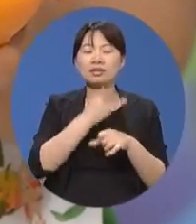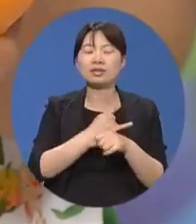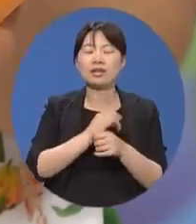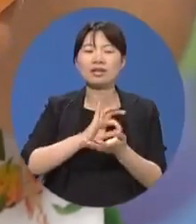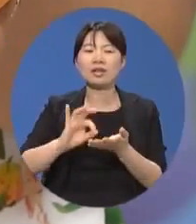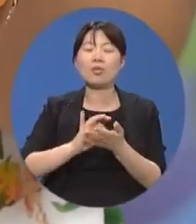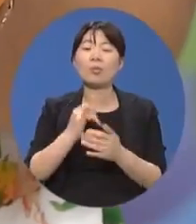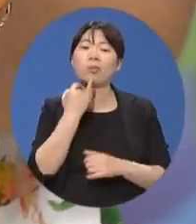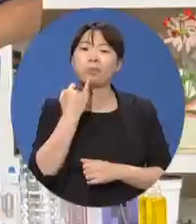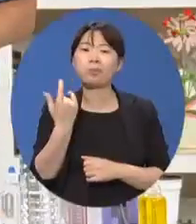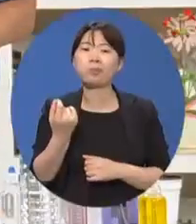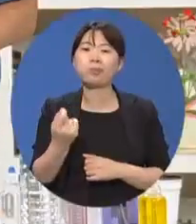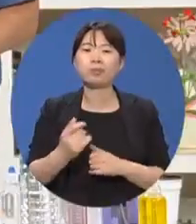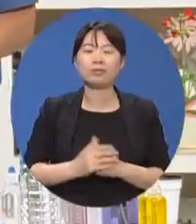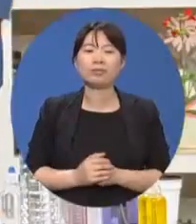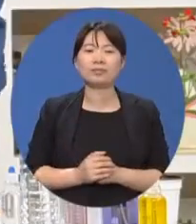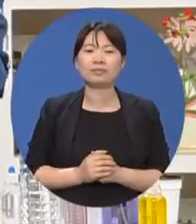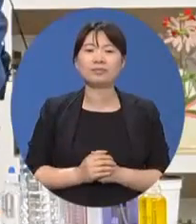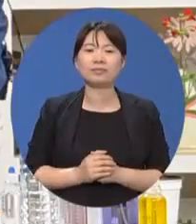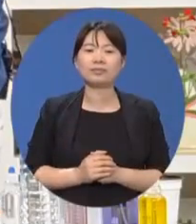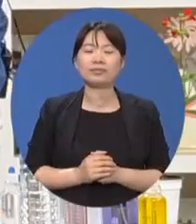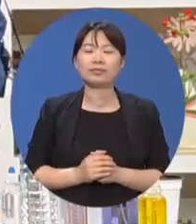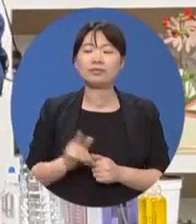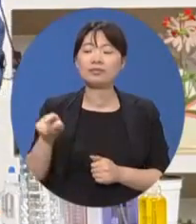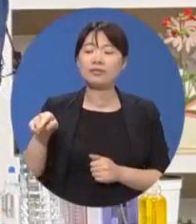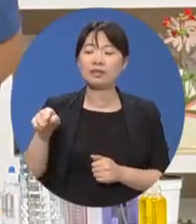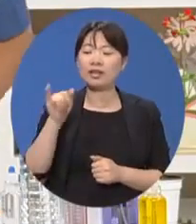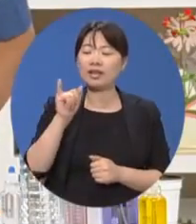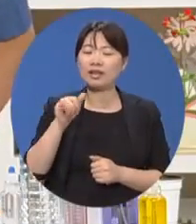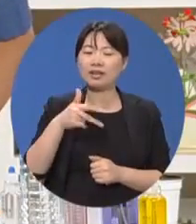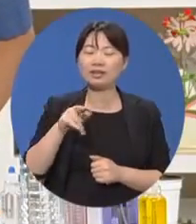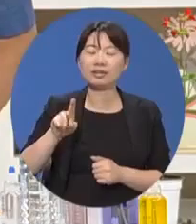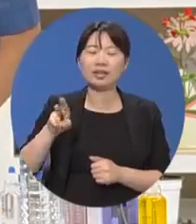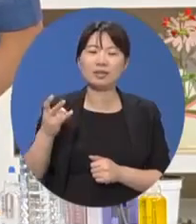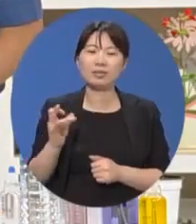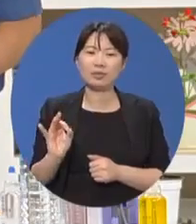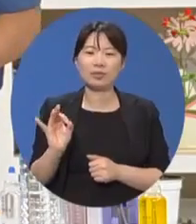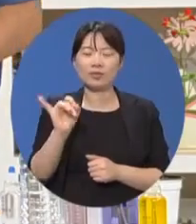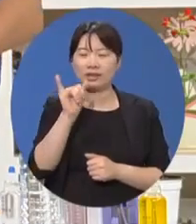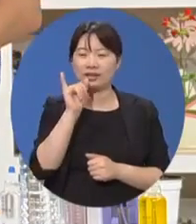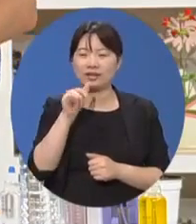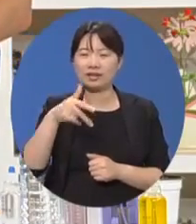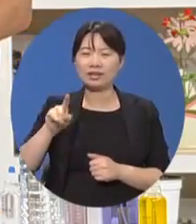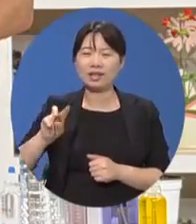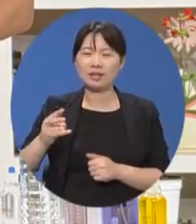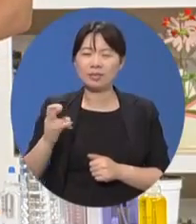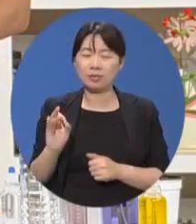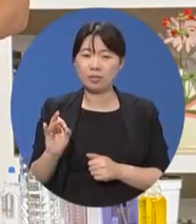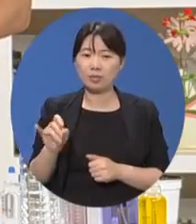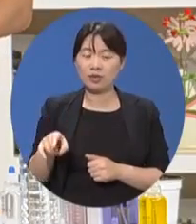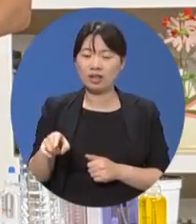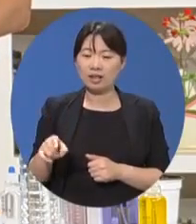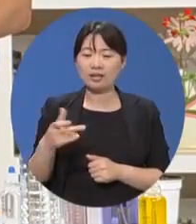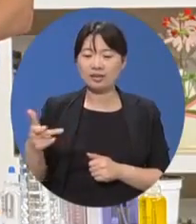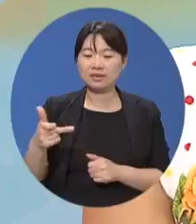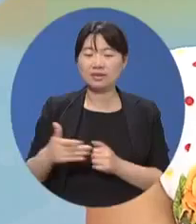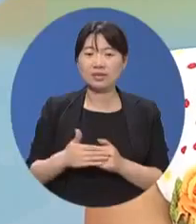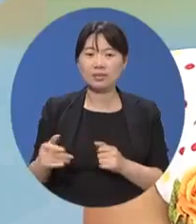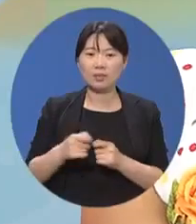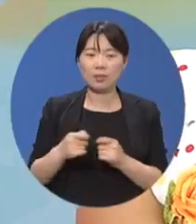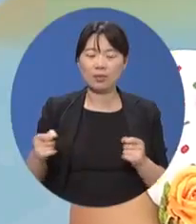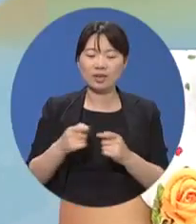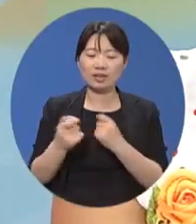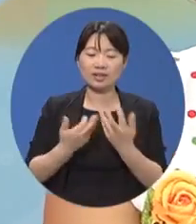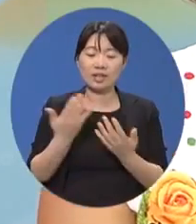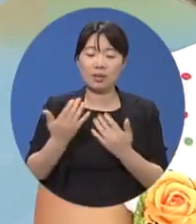사용하셔도 됩니다 5 주류 구름 적 양이에요 4 자몽 이야 자몽은 개인의 크니까 올해 표 1 수